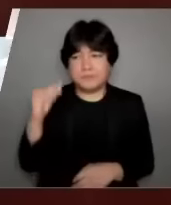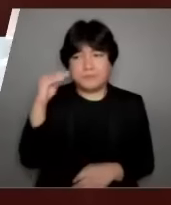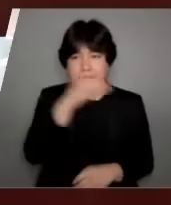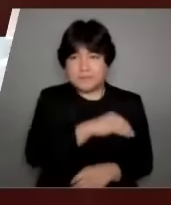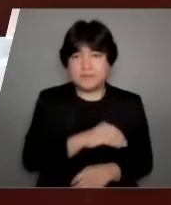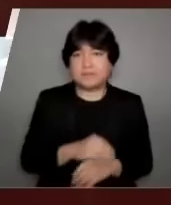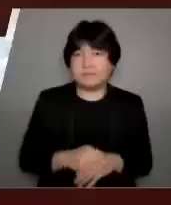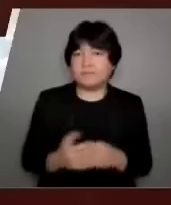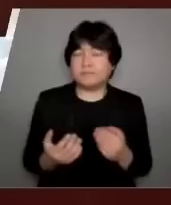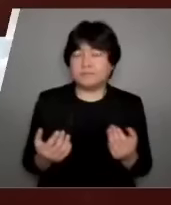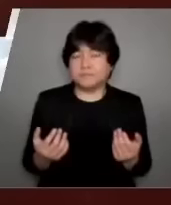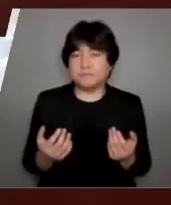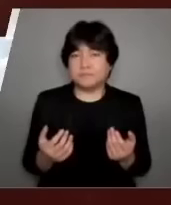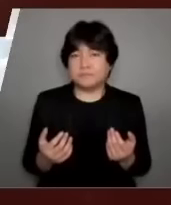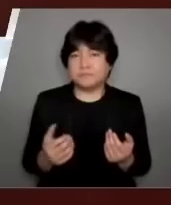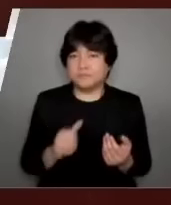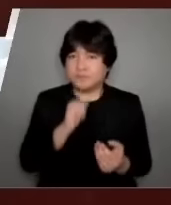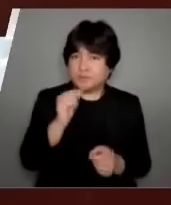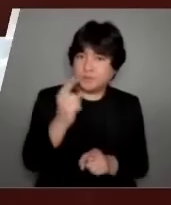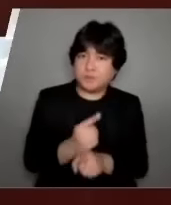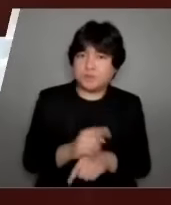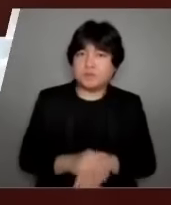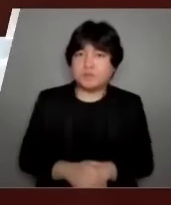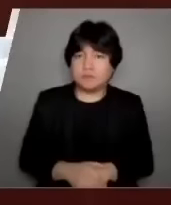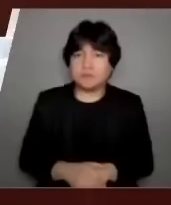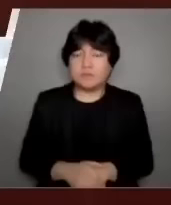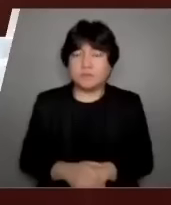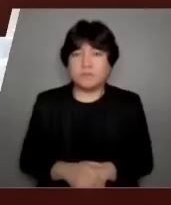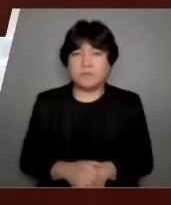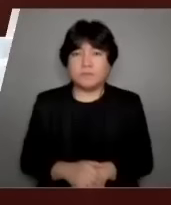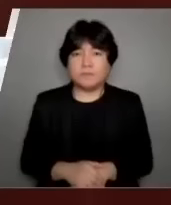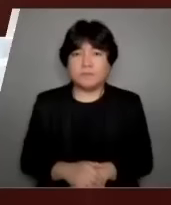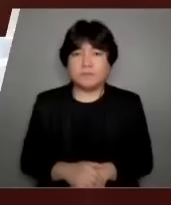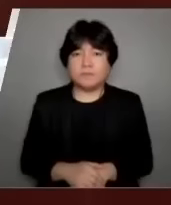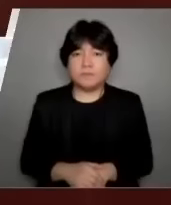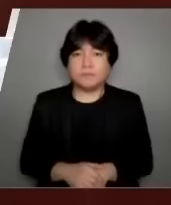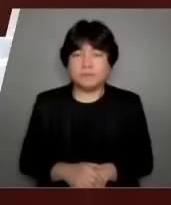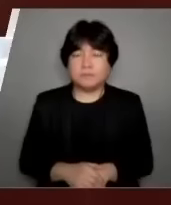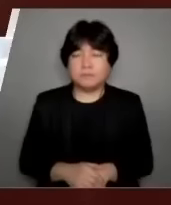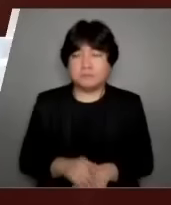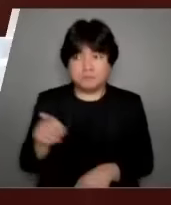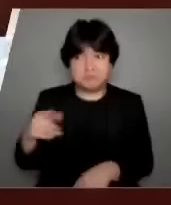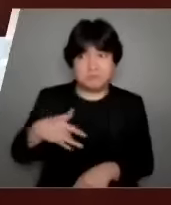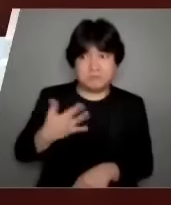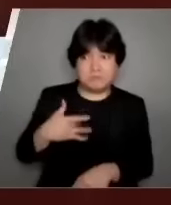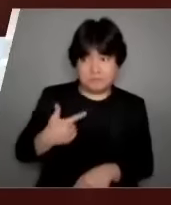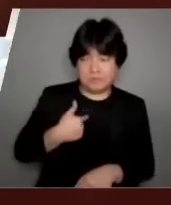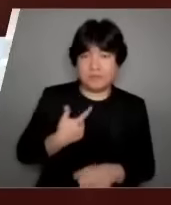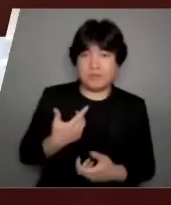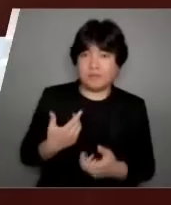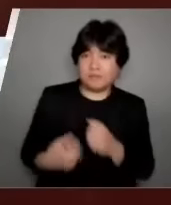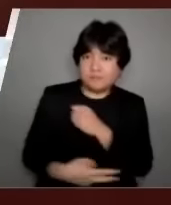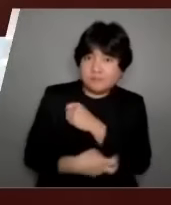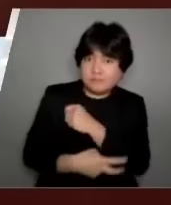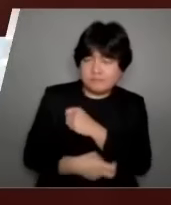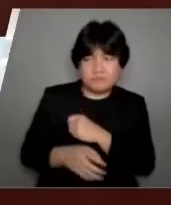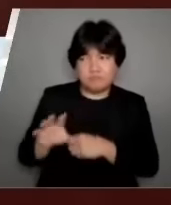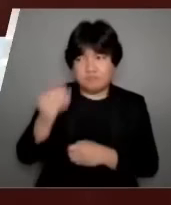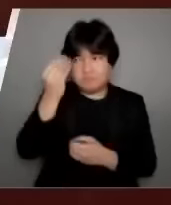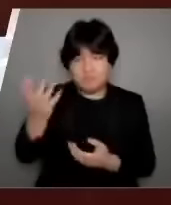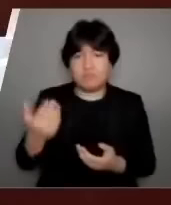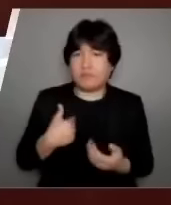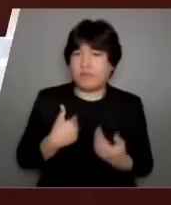sa ano ni Caloy, sa perception niya, meron. Eh sabi ko nga sa kanya, willing akong maglabas ng